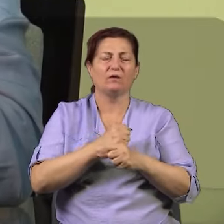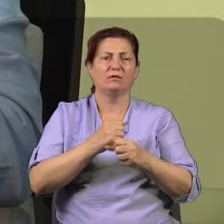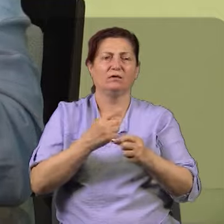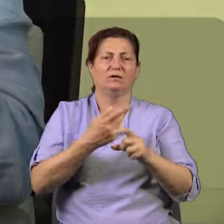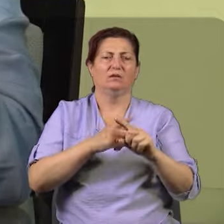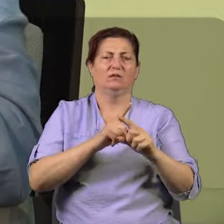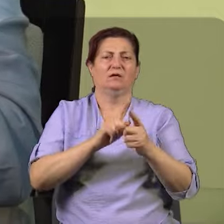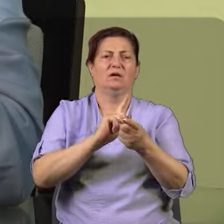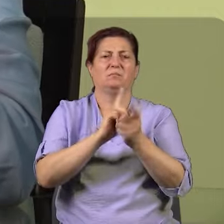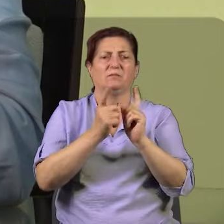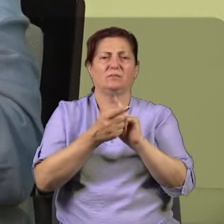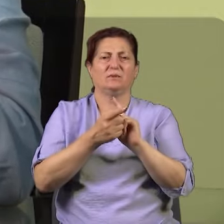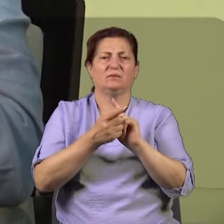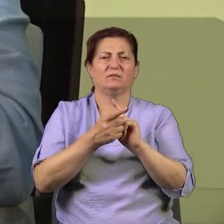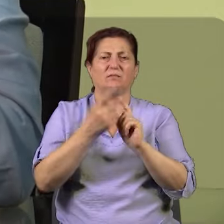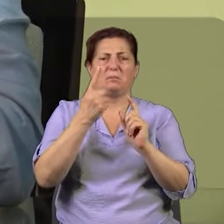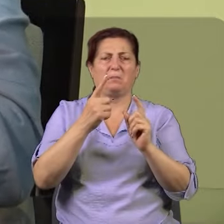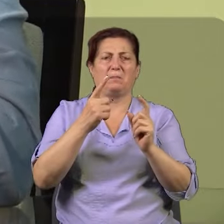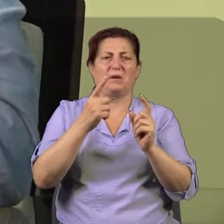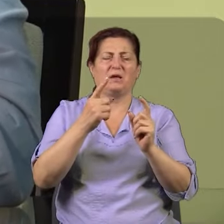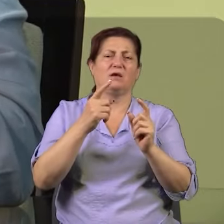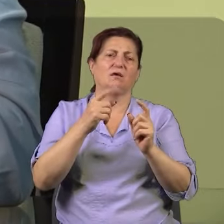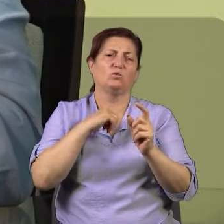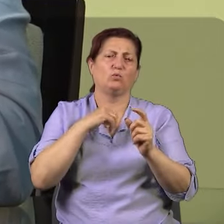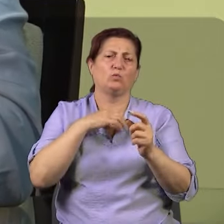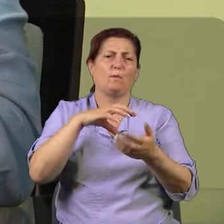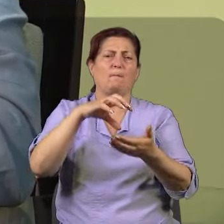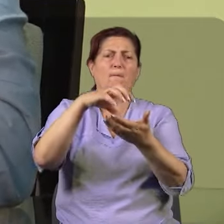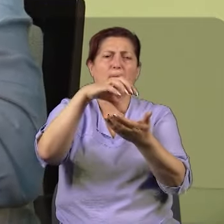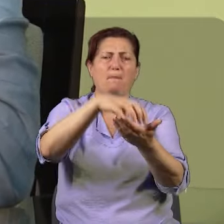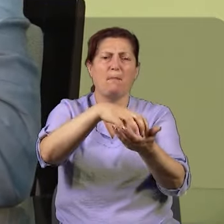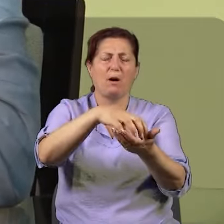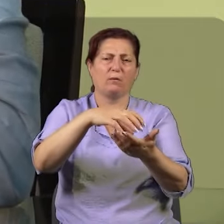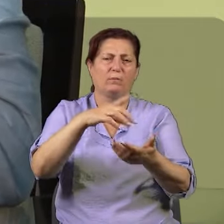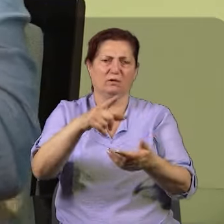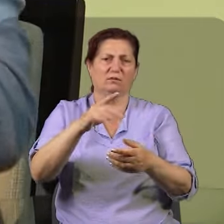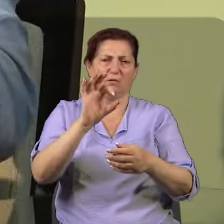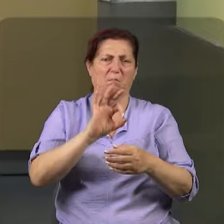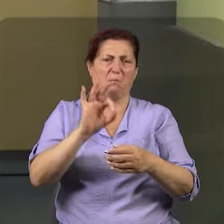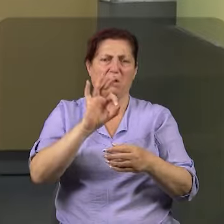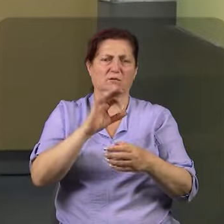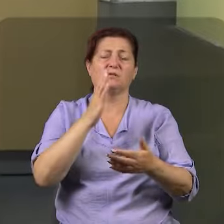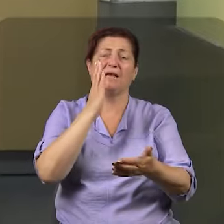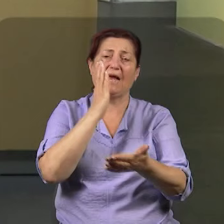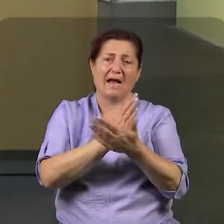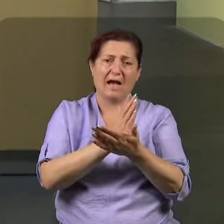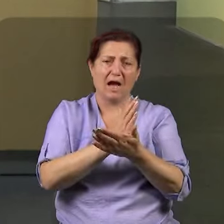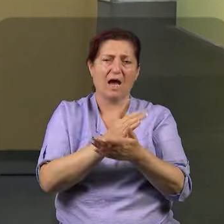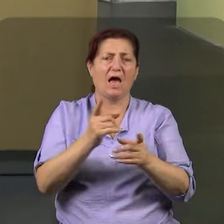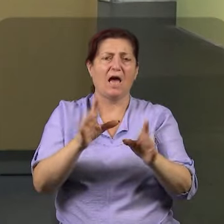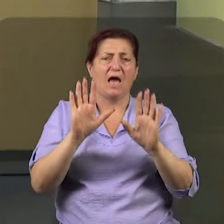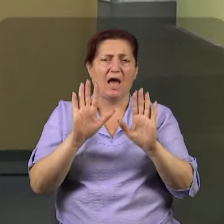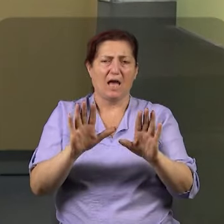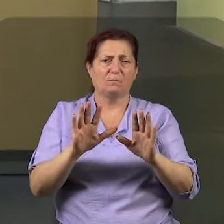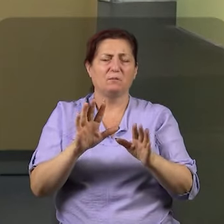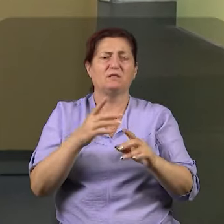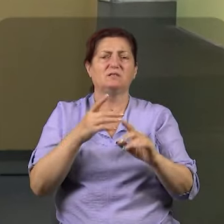առետրայնացման, այդպիսի մի մարմին արդեն ունենք, թե որտեւ արդեն արագին ժամանակ է դրա մասին խոսվում է։ Կա այդպիսի օղակ, որը դրանով